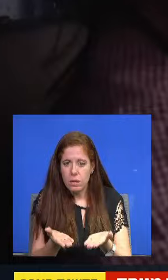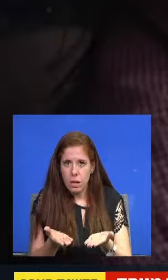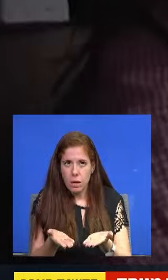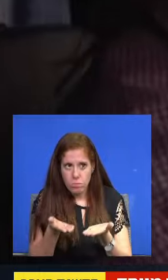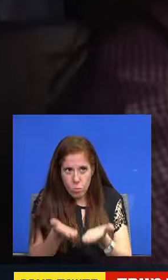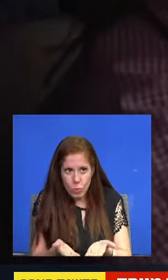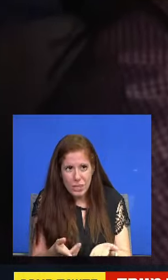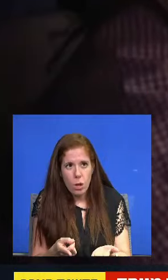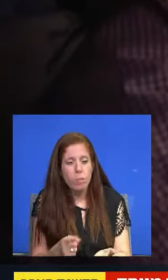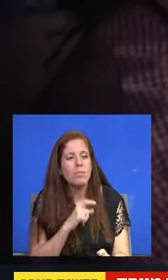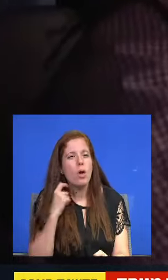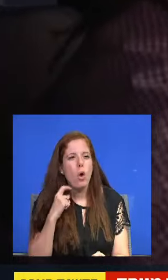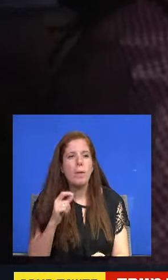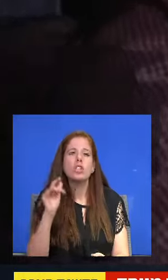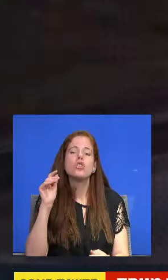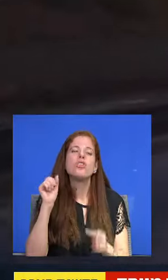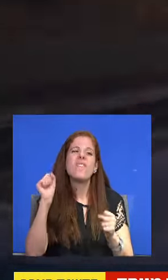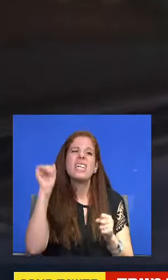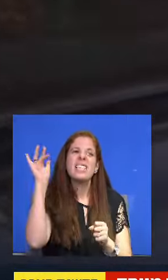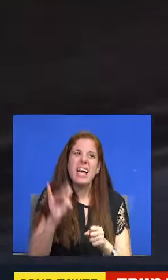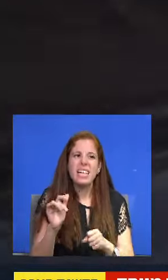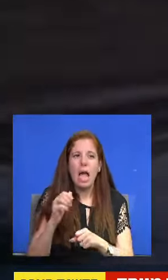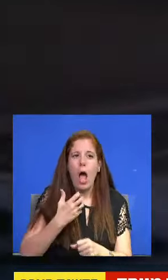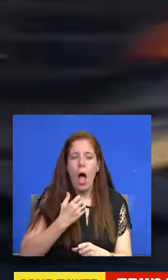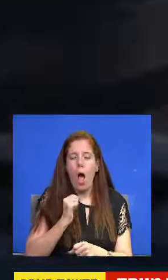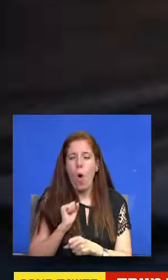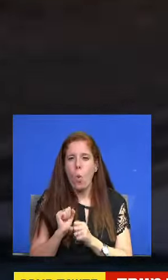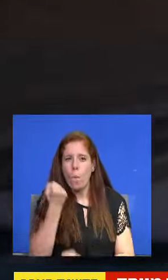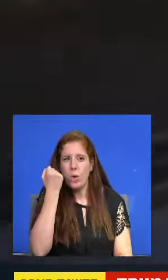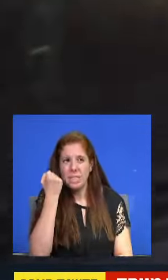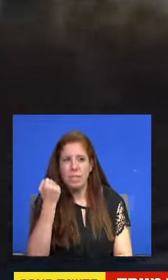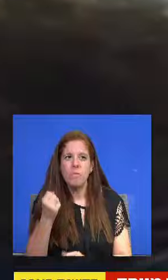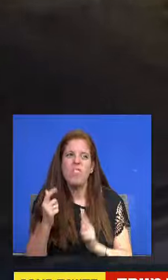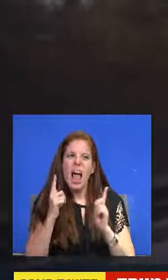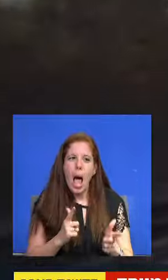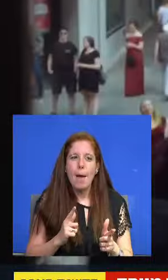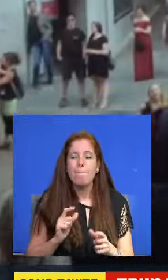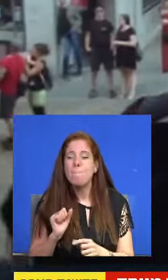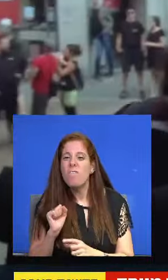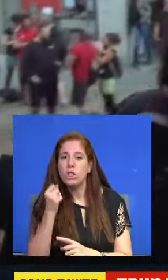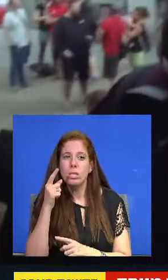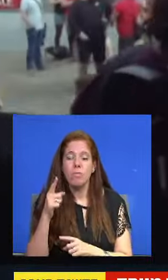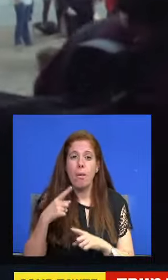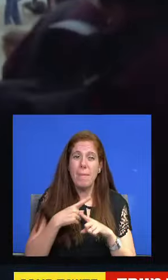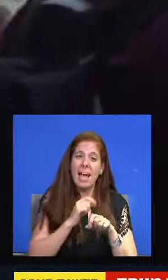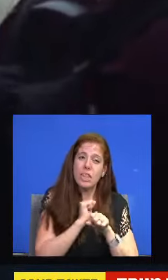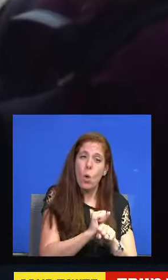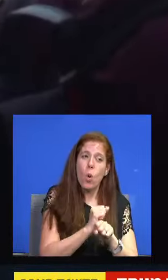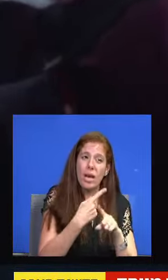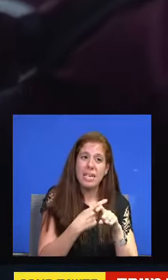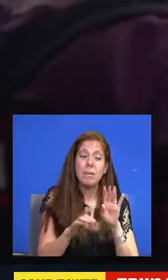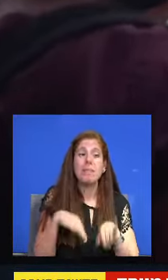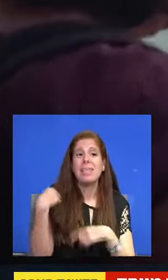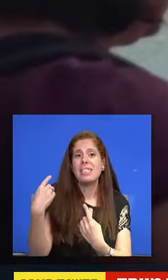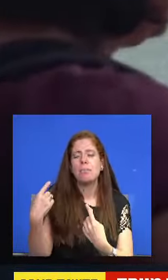פייטר שהפגין נגד הקומוניסטים בגרמניה המזרחית ולחם בפשיסטים ובנאו-נאצים כשהגרמניות התאחדו, מצא את עצמו מול הפגנה